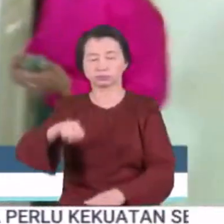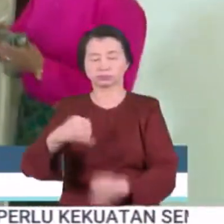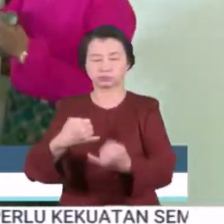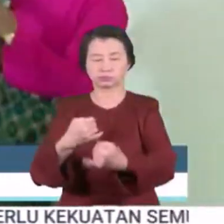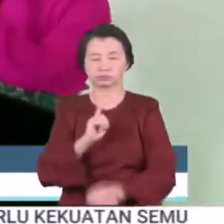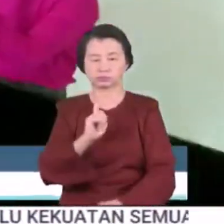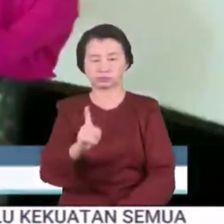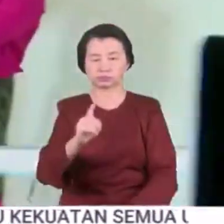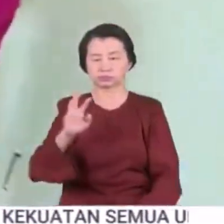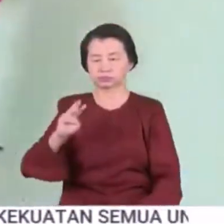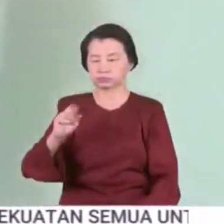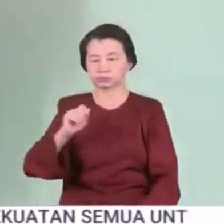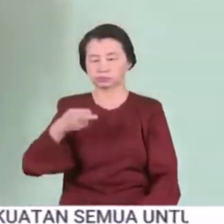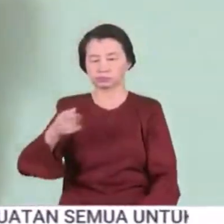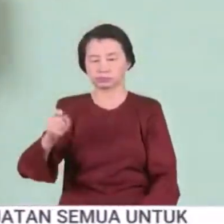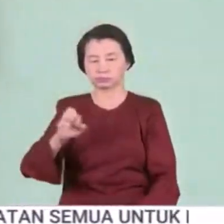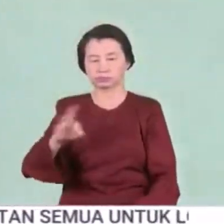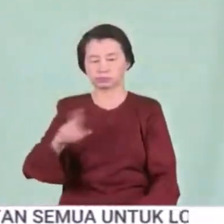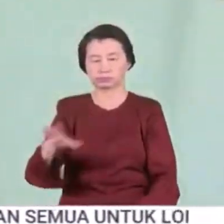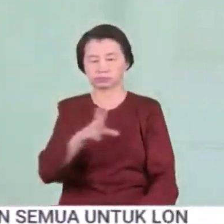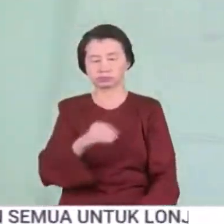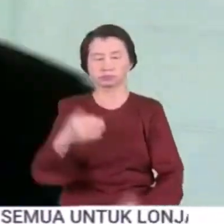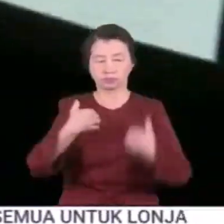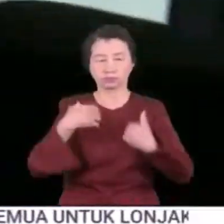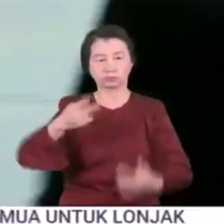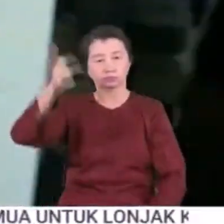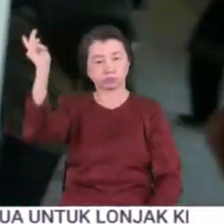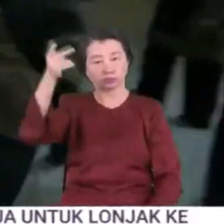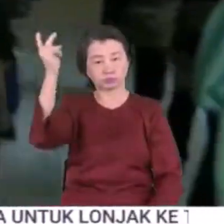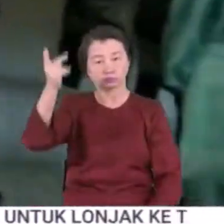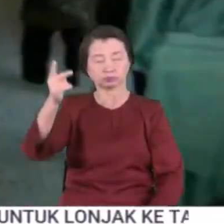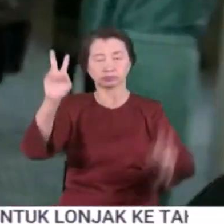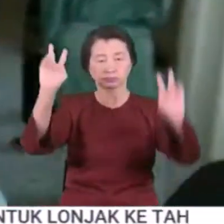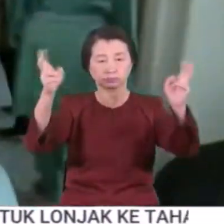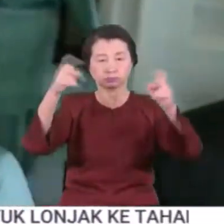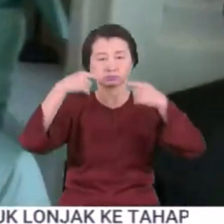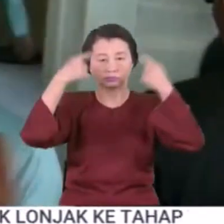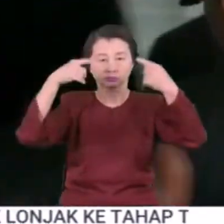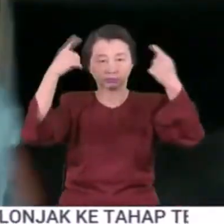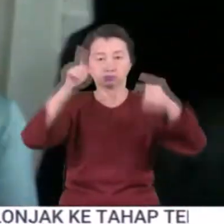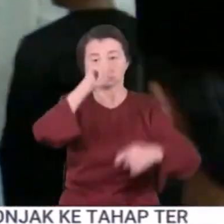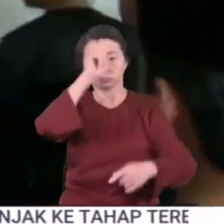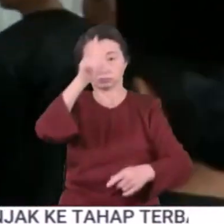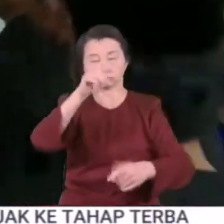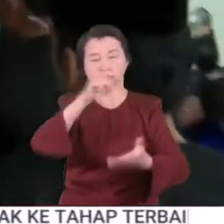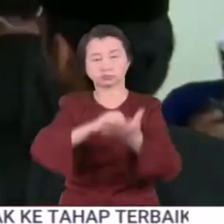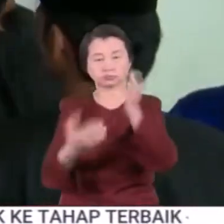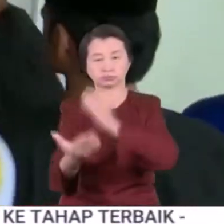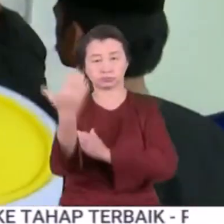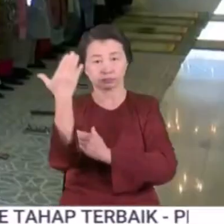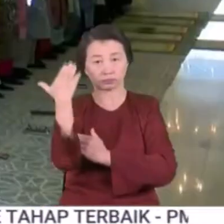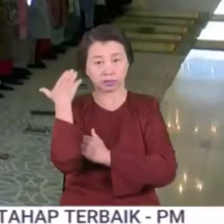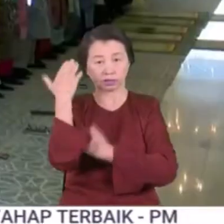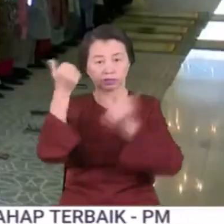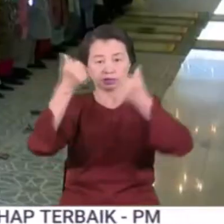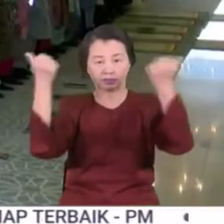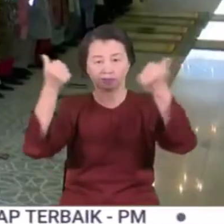Islam Negeri mahazir Abdan yang turut menyampaikan khutbah bertajuk keraja kejayaan Hakiki di pagi